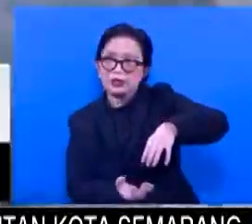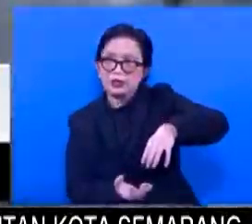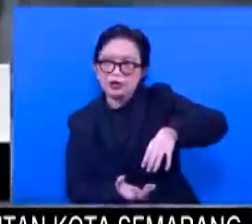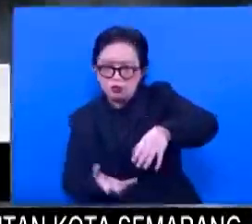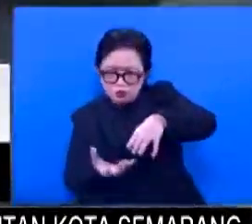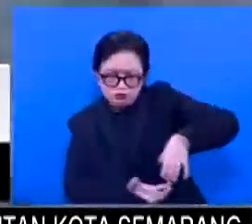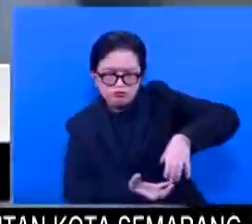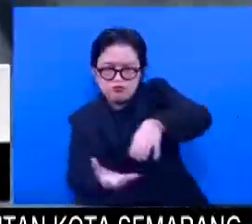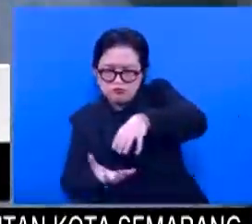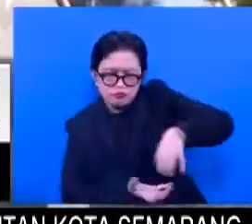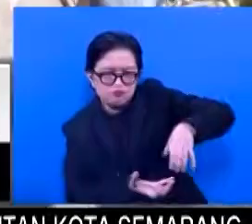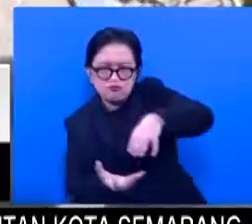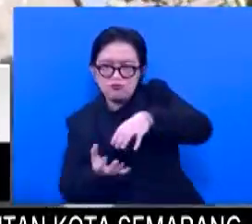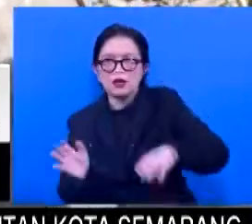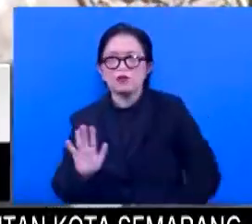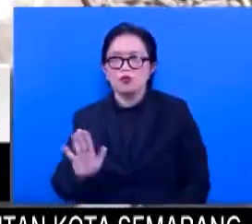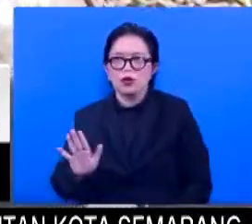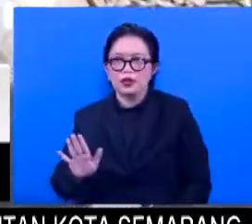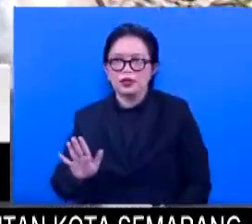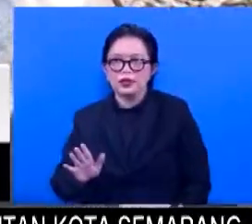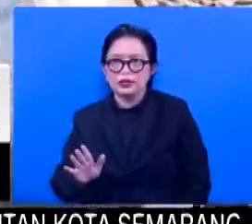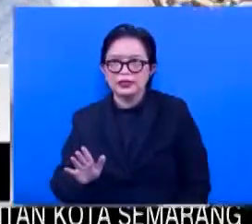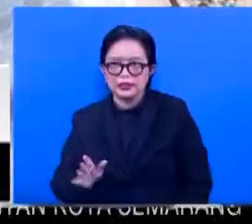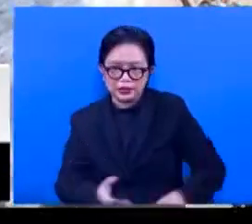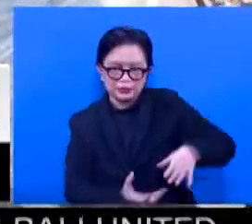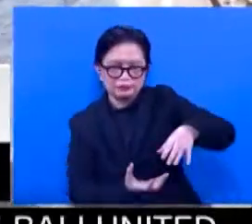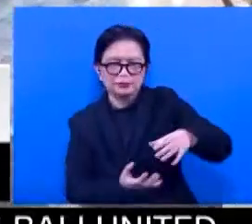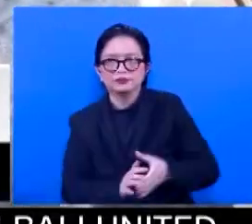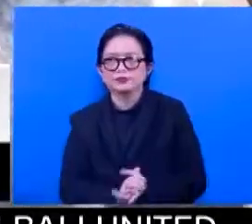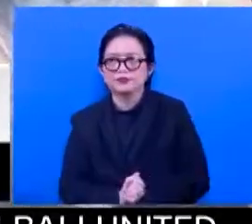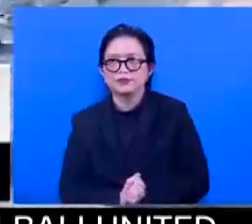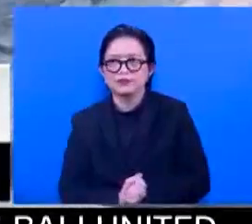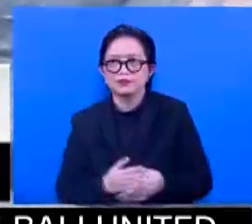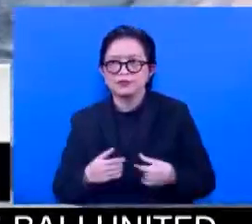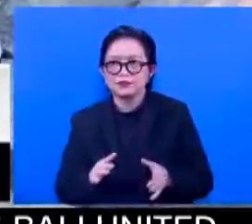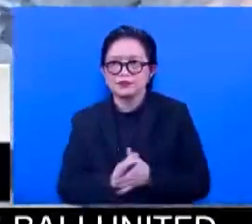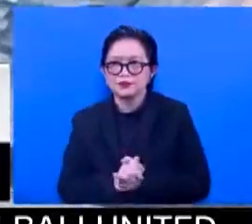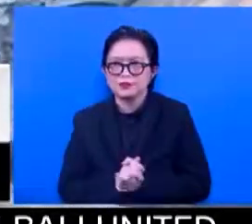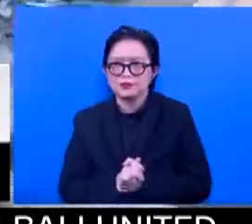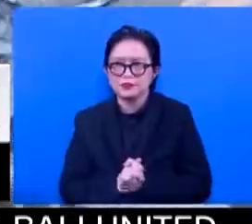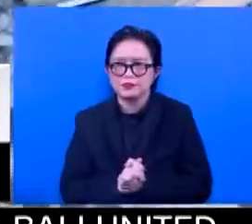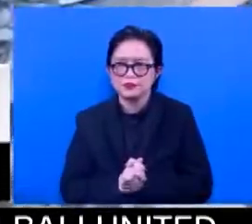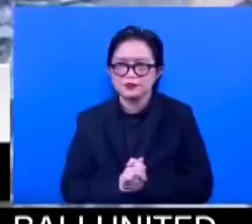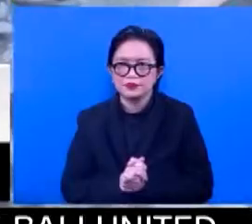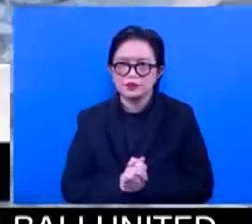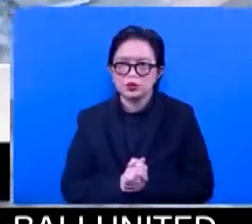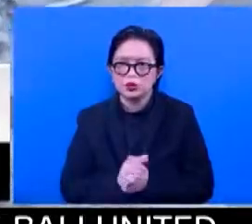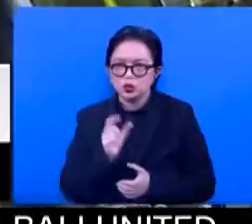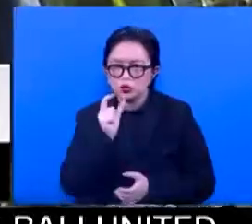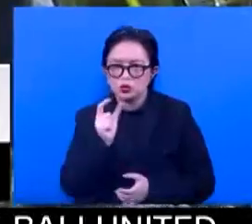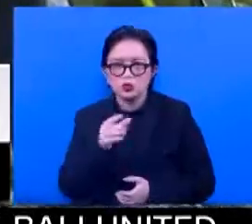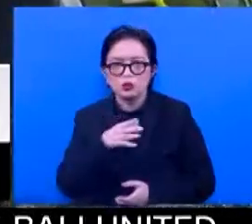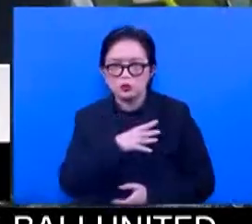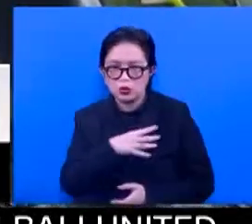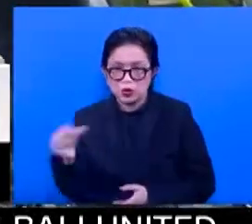kecil. Maaf ya Pak, padahal lebih sulit mendapat arang berukuran besar ketimbang kecil. Nah, agar mengurangi resiko kerusakan, saya